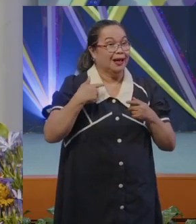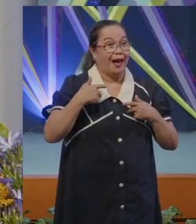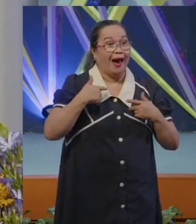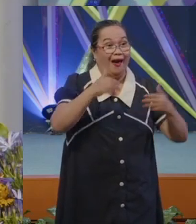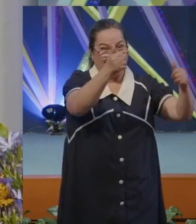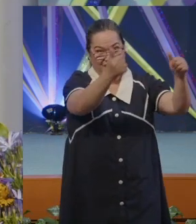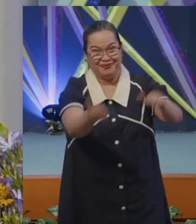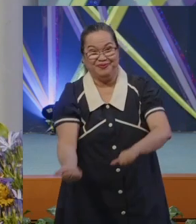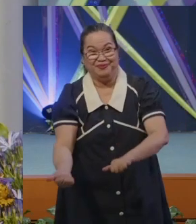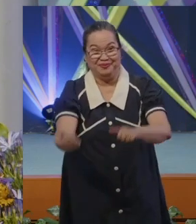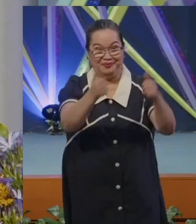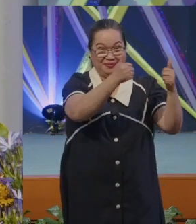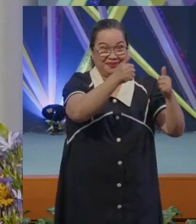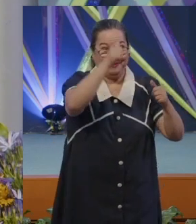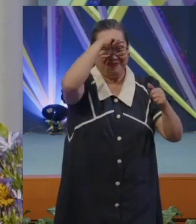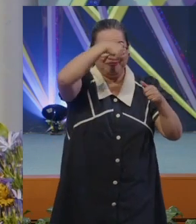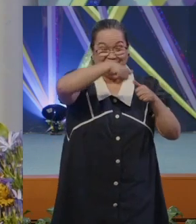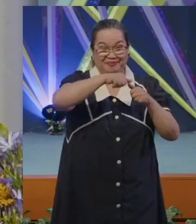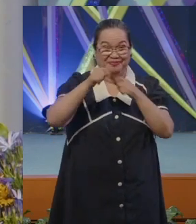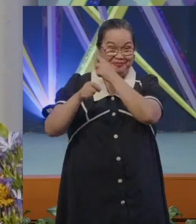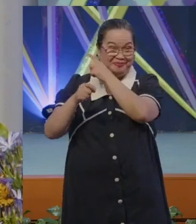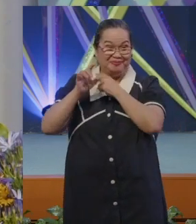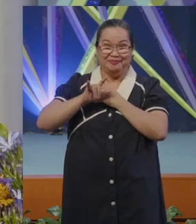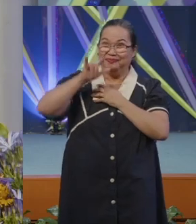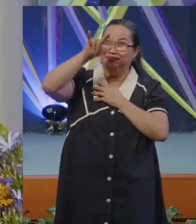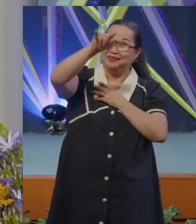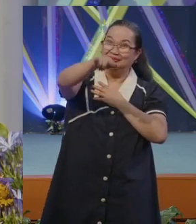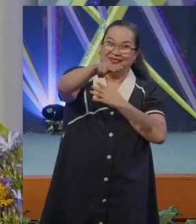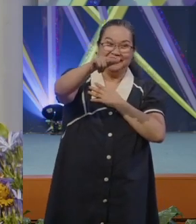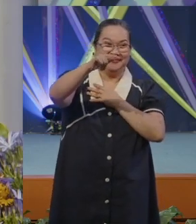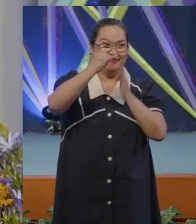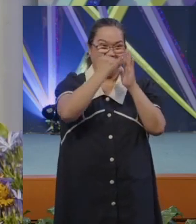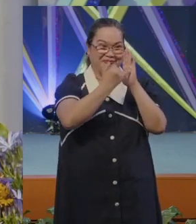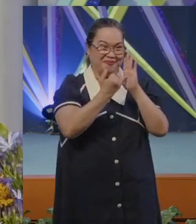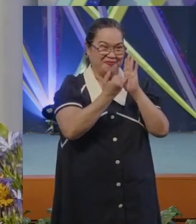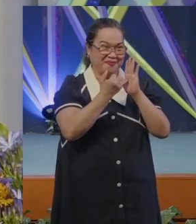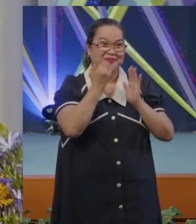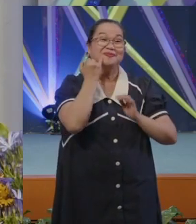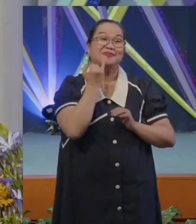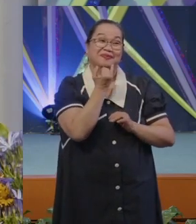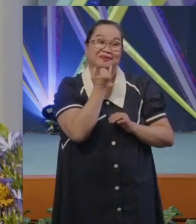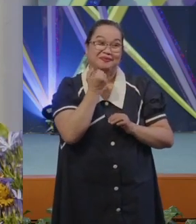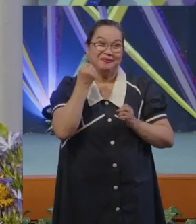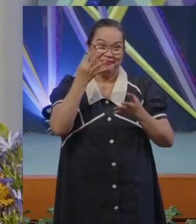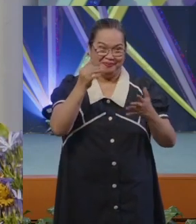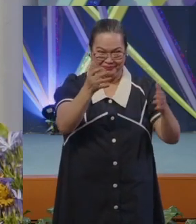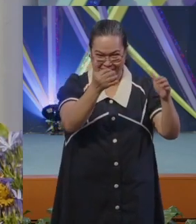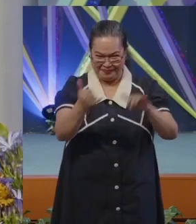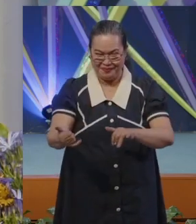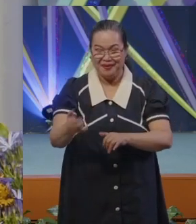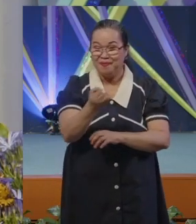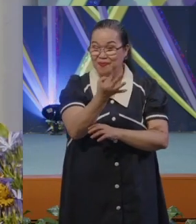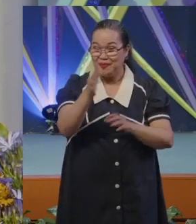River Jordan. So nung nag-lead po ako ng pilgrimage sa Jerusalem, marami po akong binautismohan.